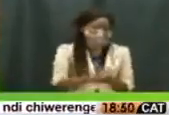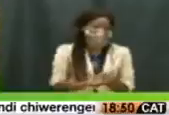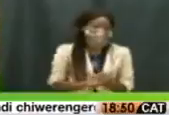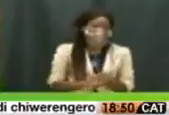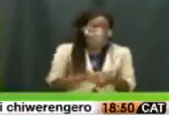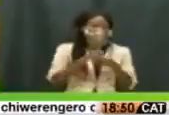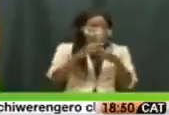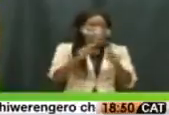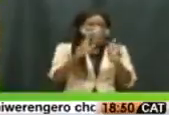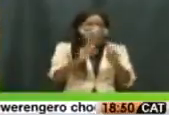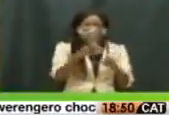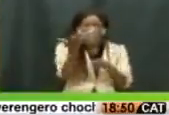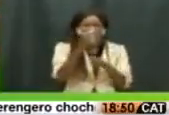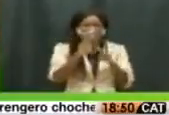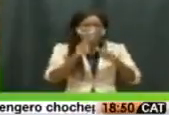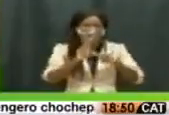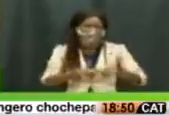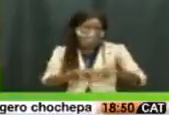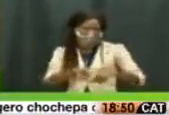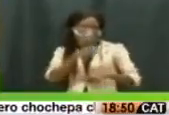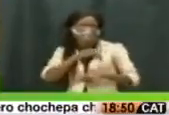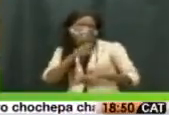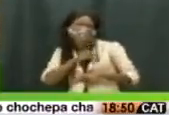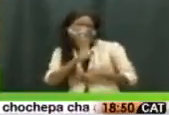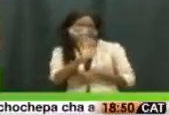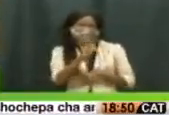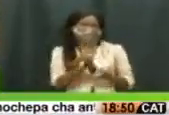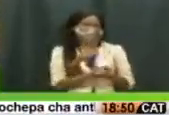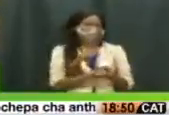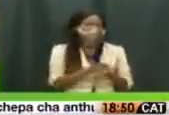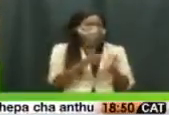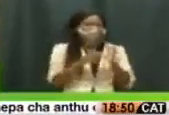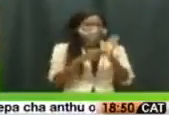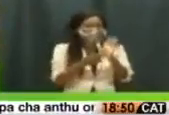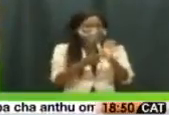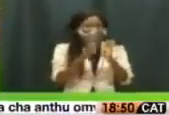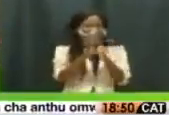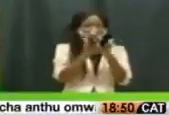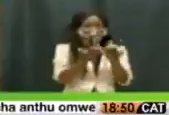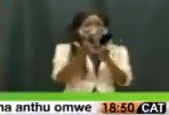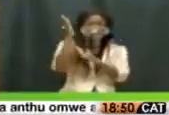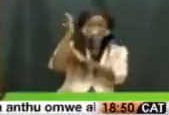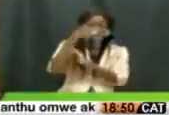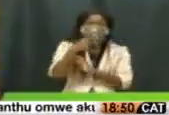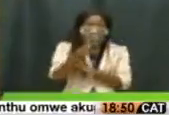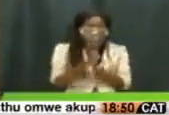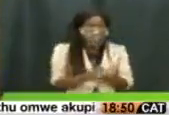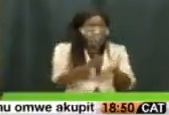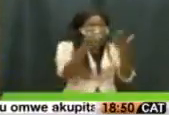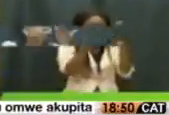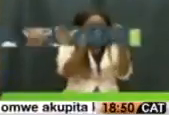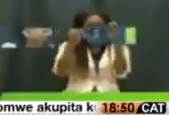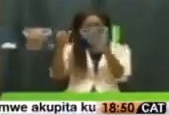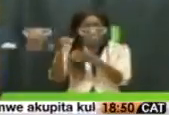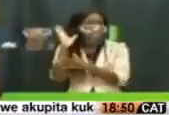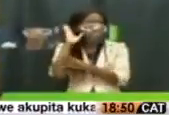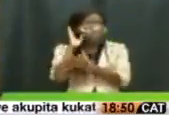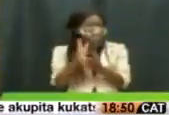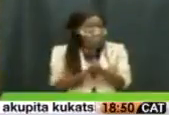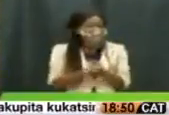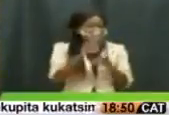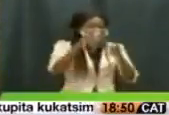zikhulupiriro mwachisanzo Bible 6:6 kuti iyai za sataniki ndani